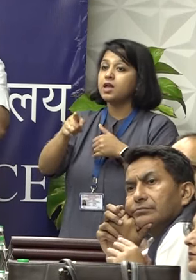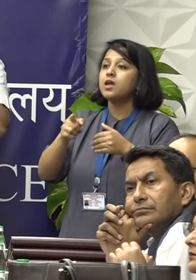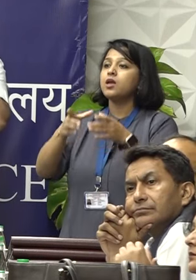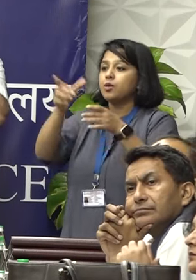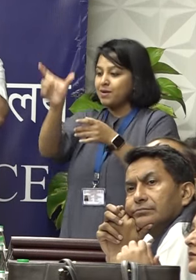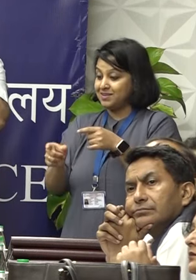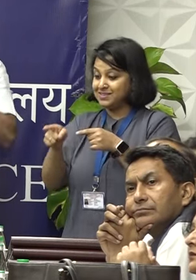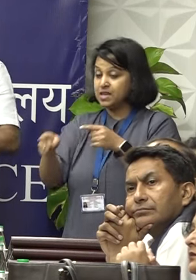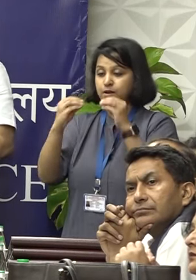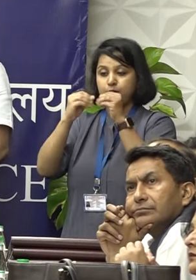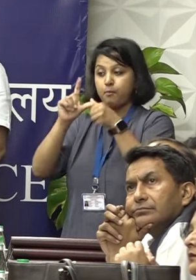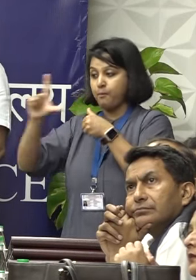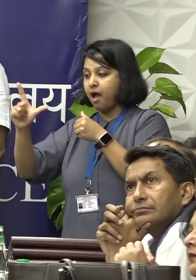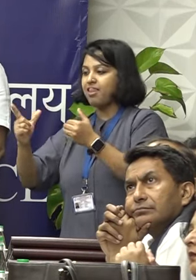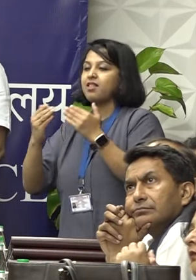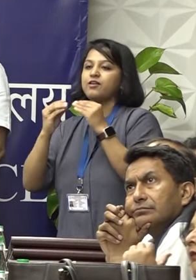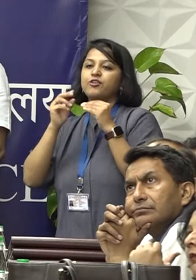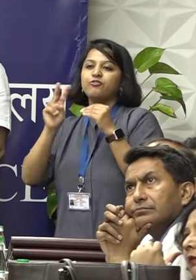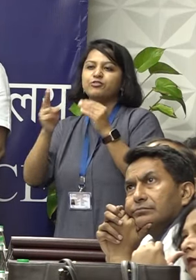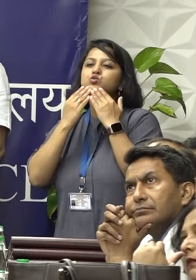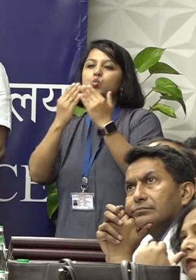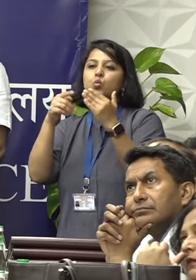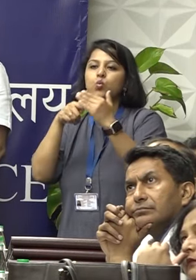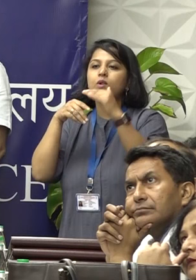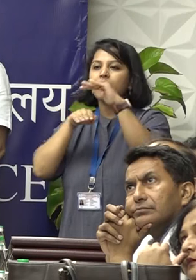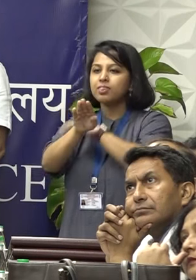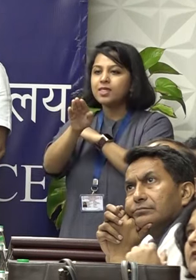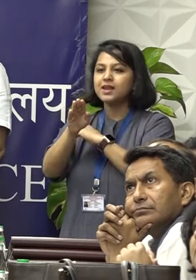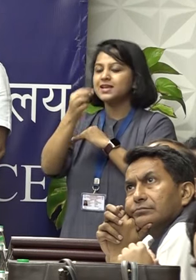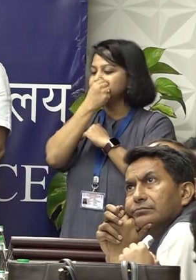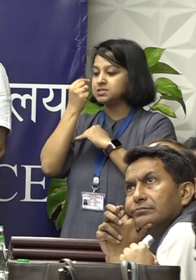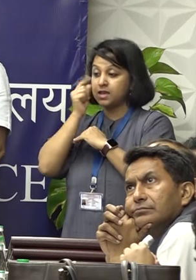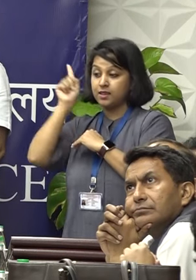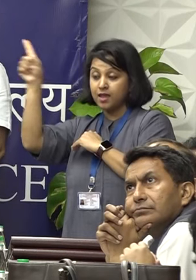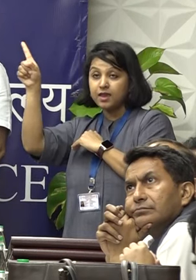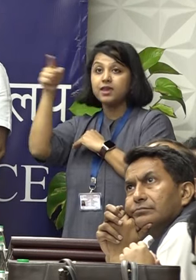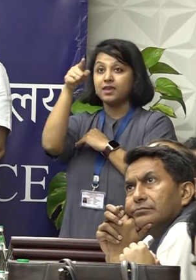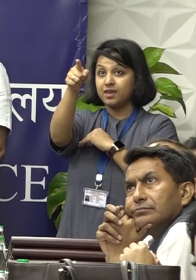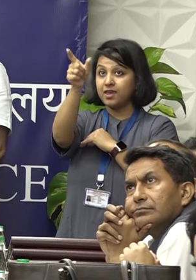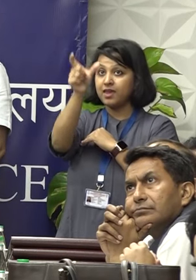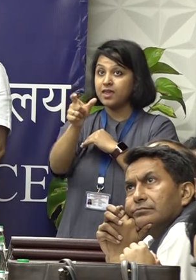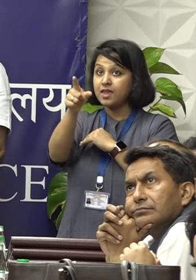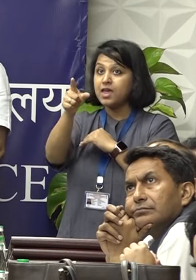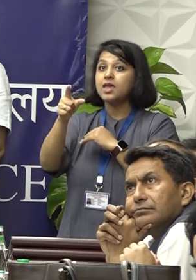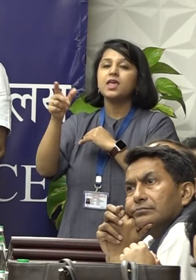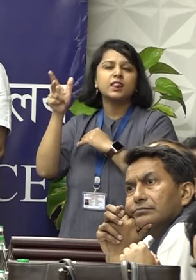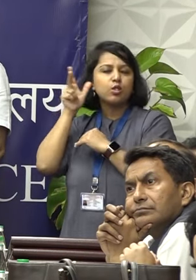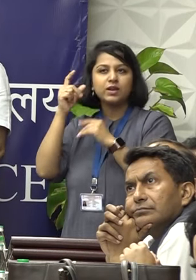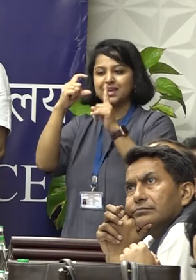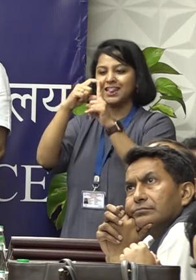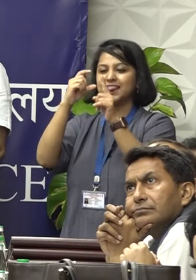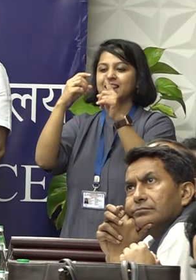उपस्थित हैं बाल विद्यालय ट्रस्ट इंस्टीट्यूट फॉर टीचर्स ट्रेनिंग चेन्नई के प्रतिनिधि, सतत पुनर्वास शिक्षा ध्वनि किट पर